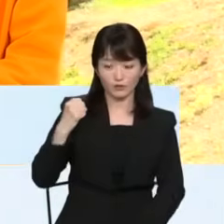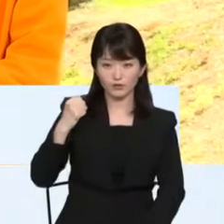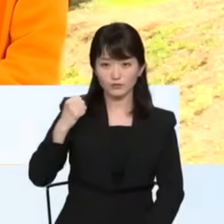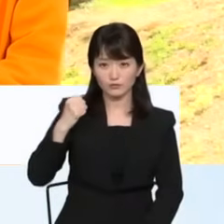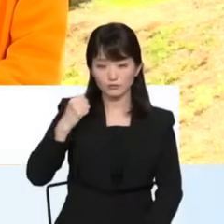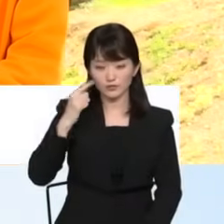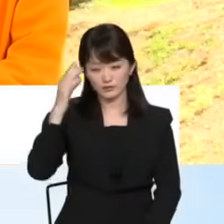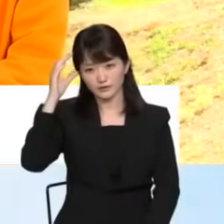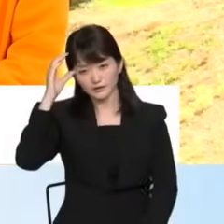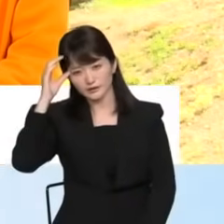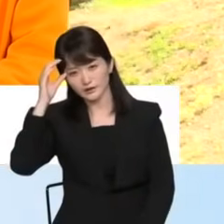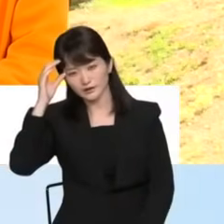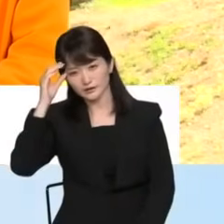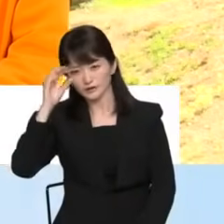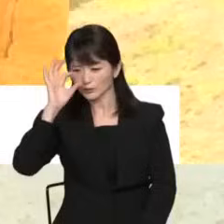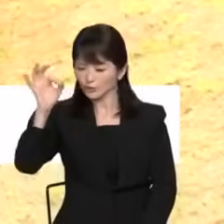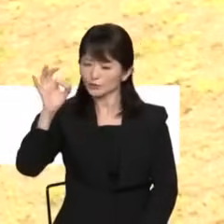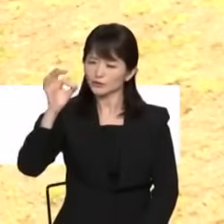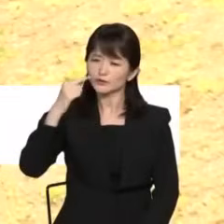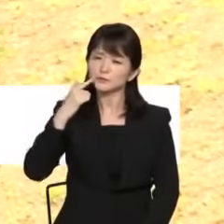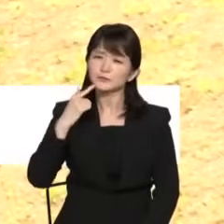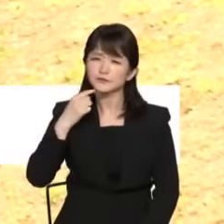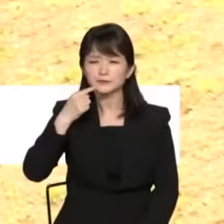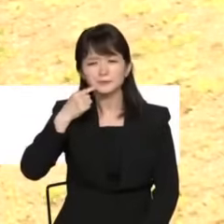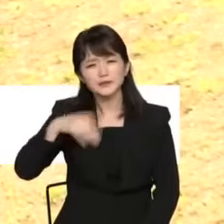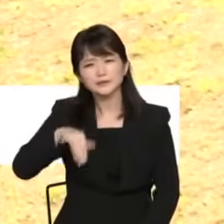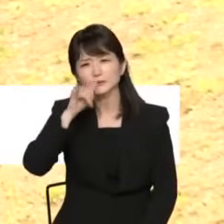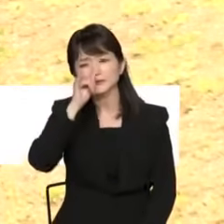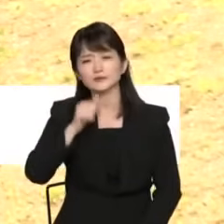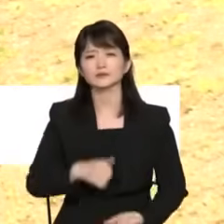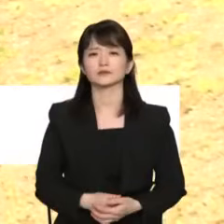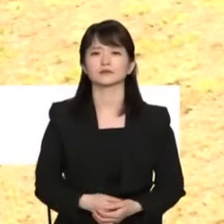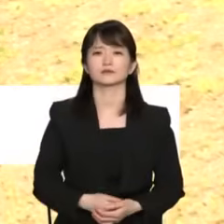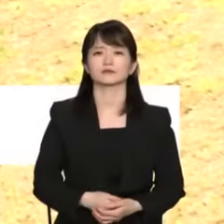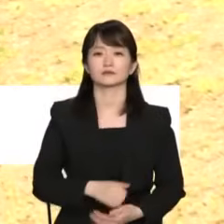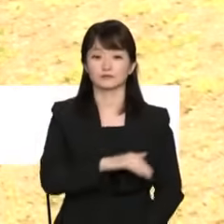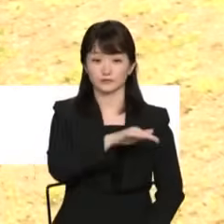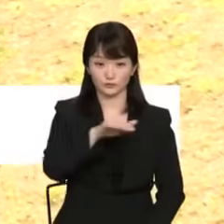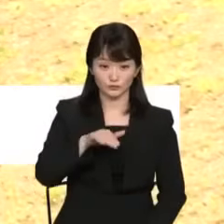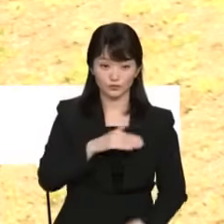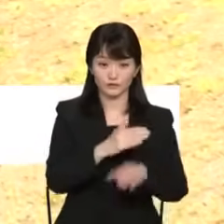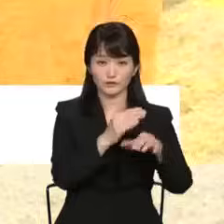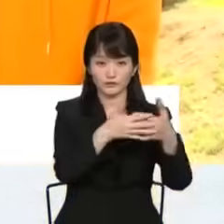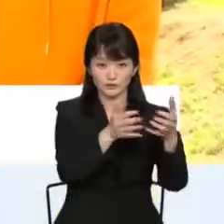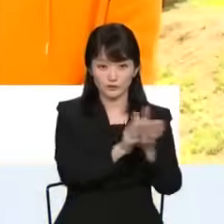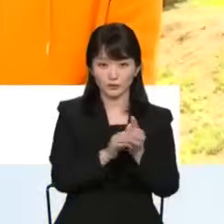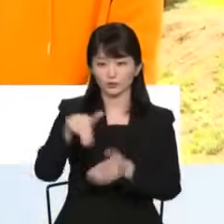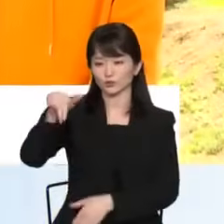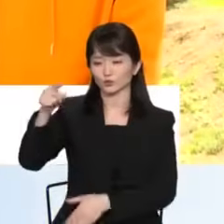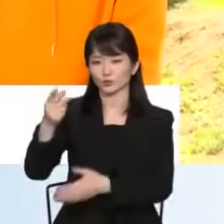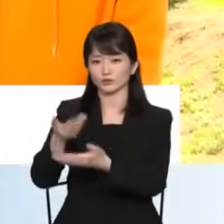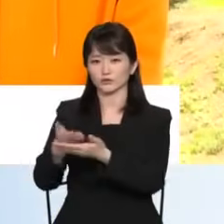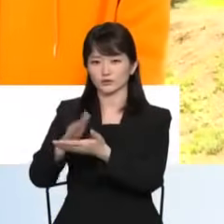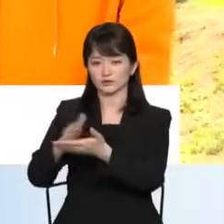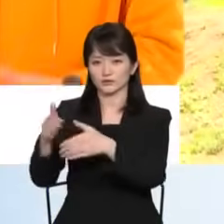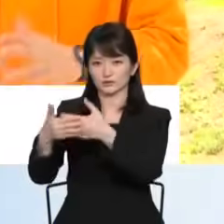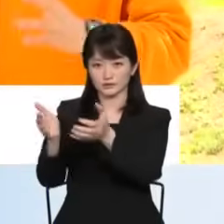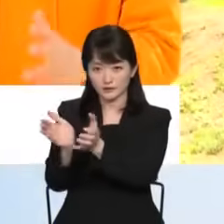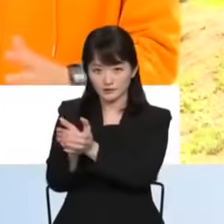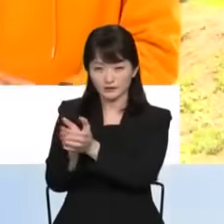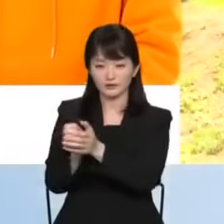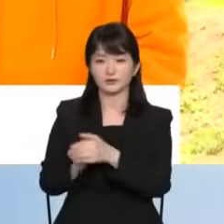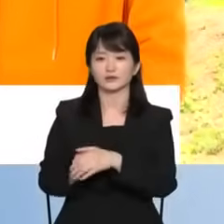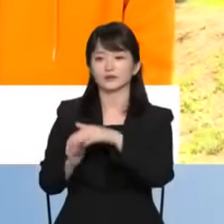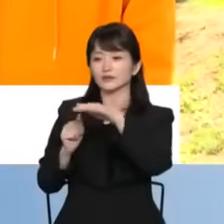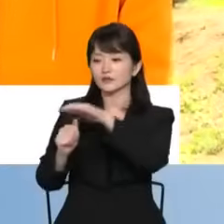부럽다거나 아쉬움이 있진 않으셨나요? 아무래도 저희도 그렇고 조국 혁신당도 그렇고 결국에는 대표격의